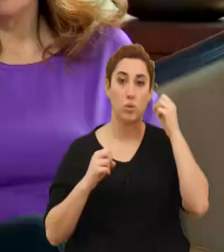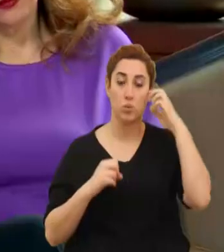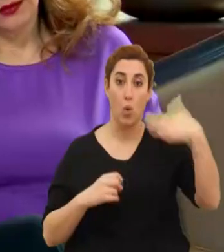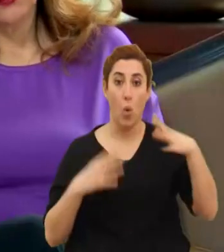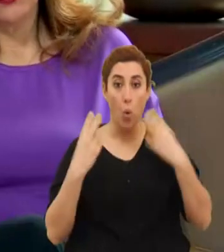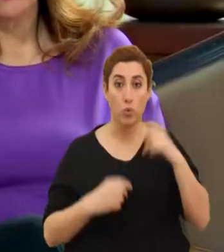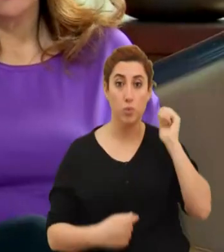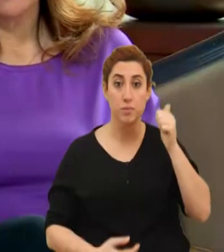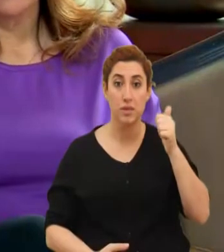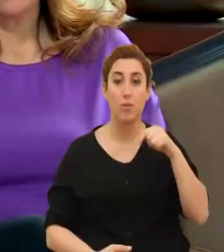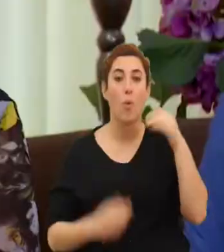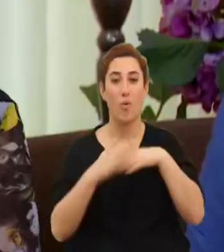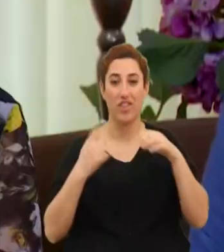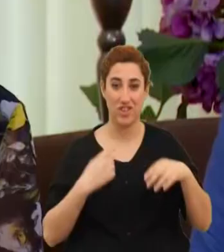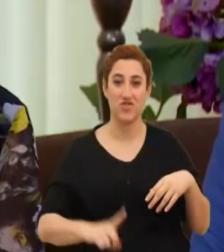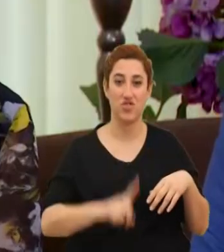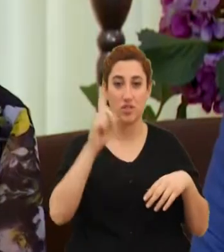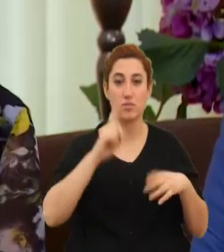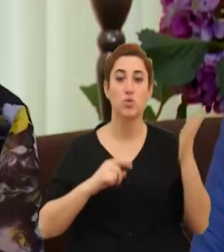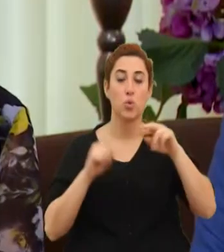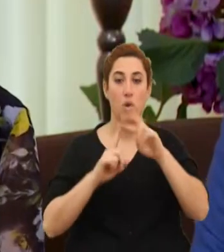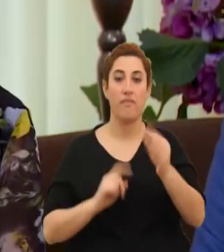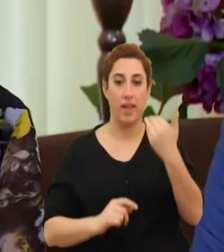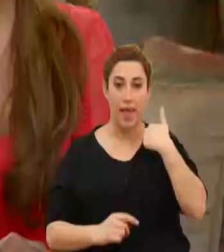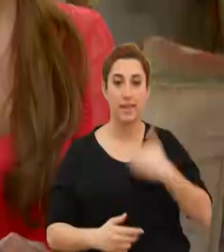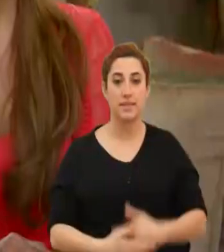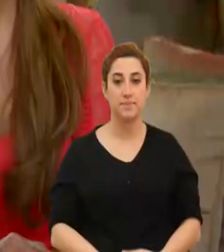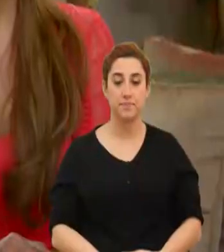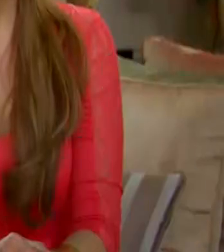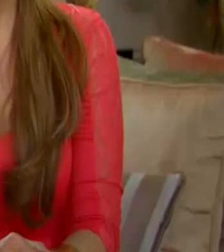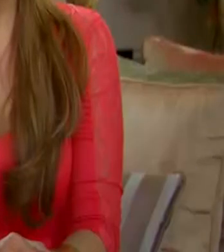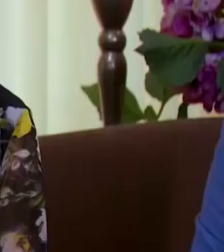şokunu yaşarken odaya çıktım. Sonra Nurhan geldi.